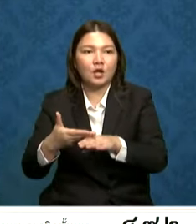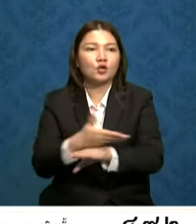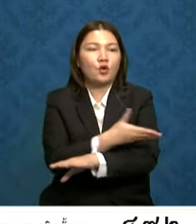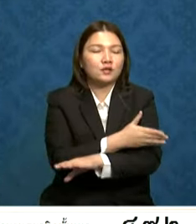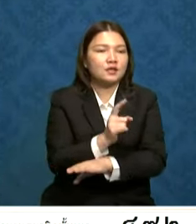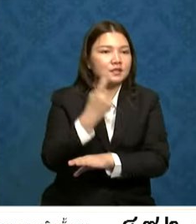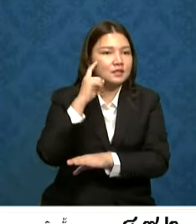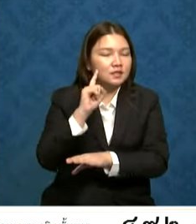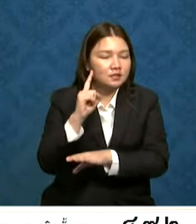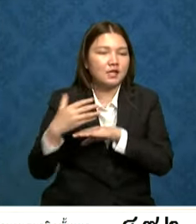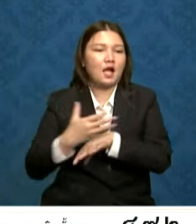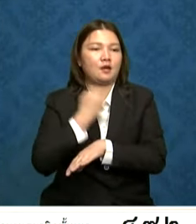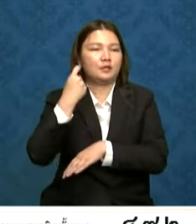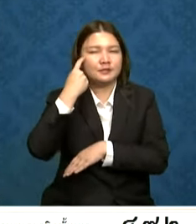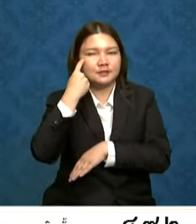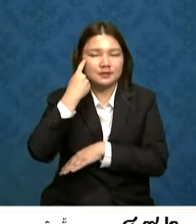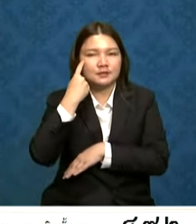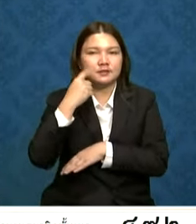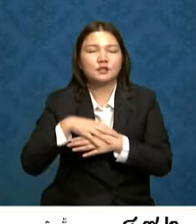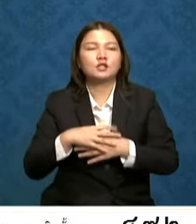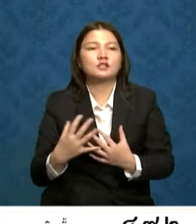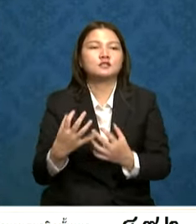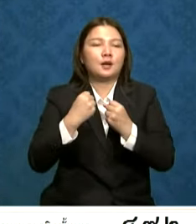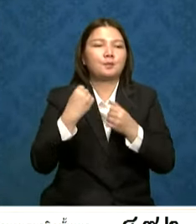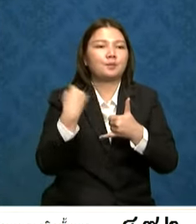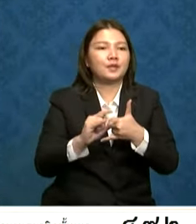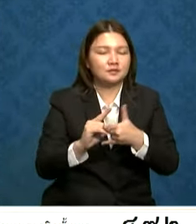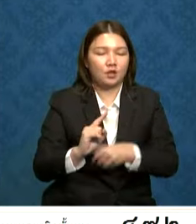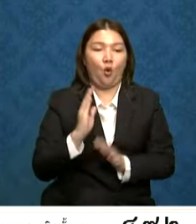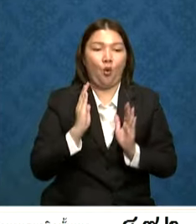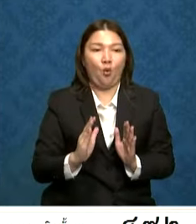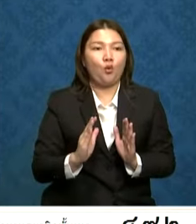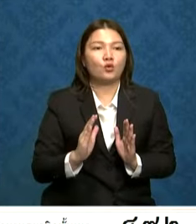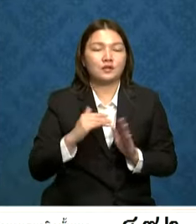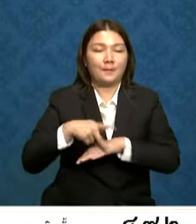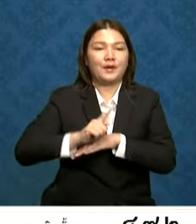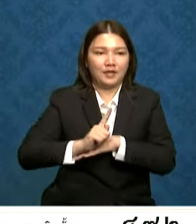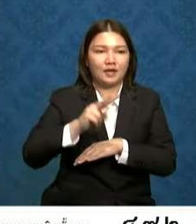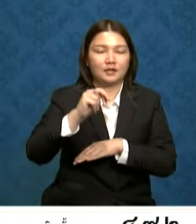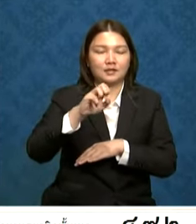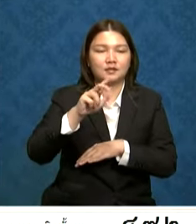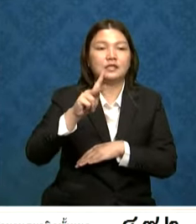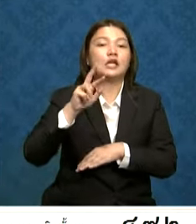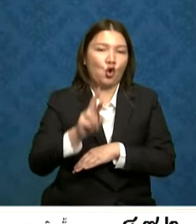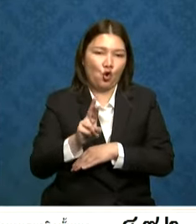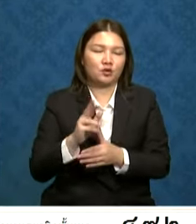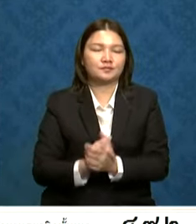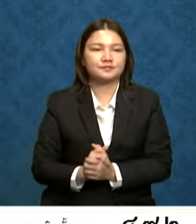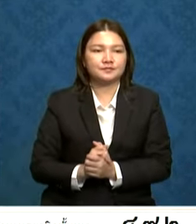ใจทางการเมืองโดยมีนายนิกรจำนงเป็นประธานคณะอนุกรรมาธิการ